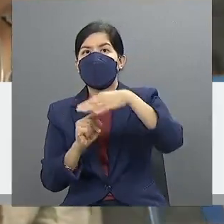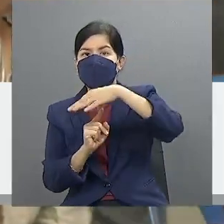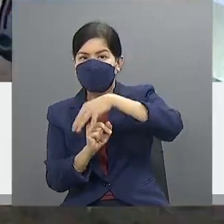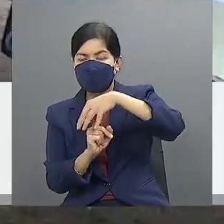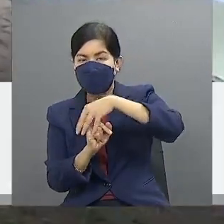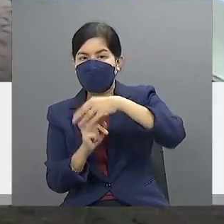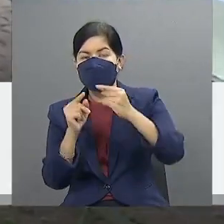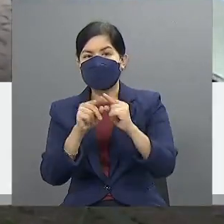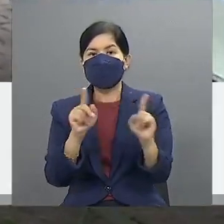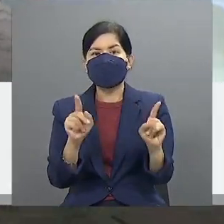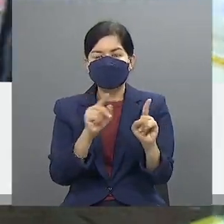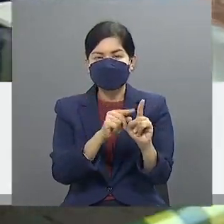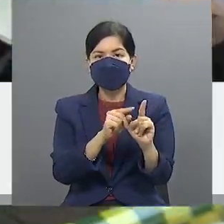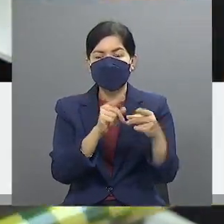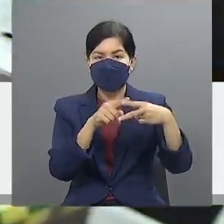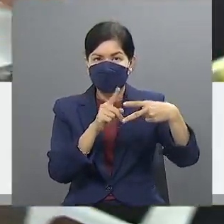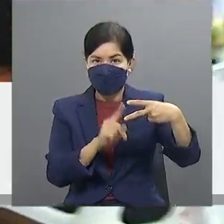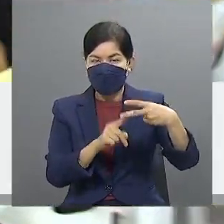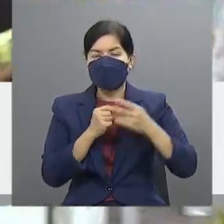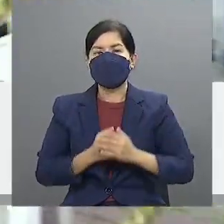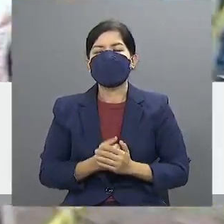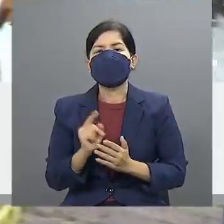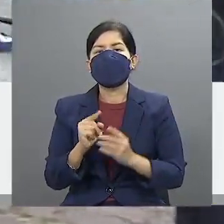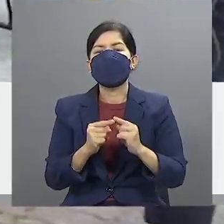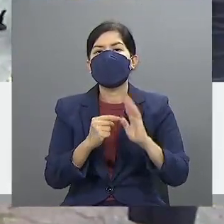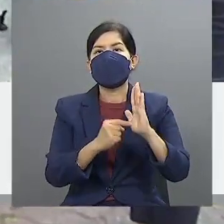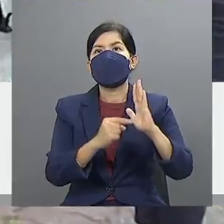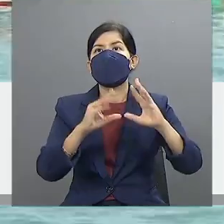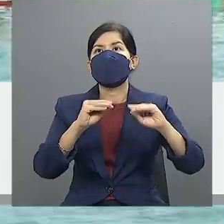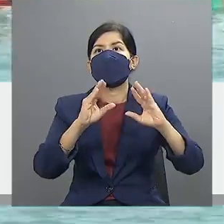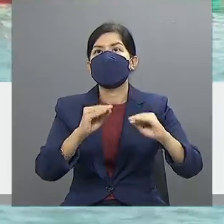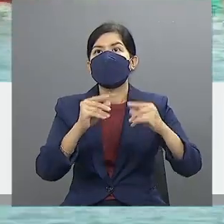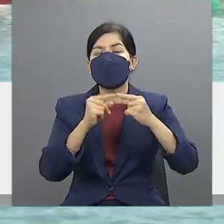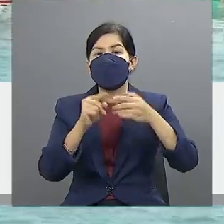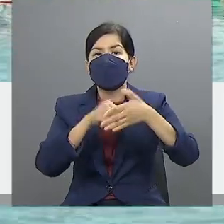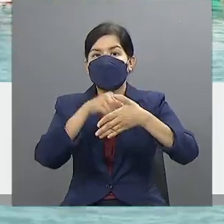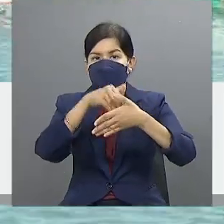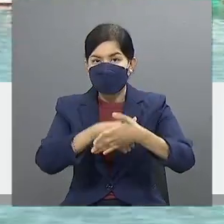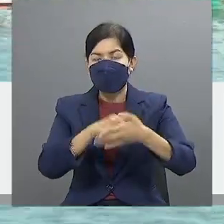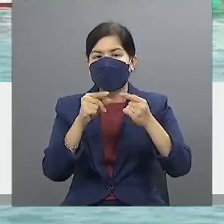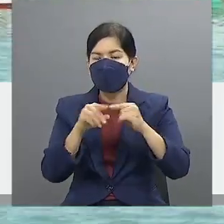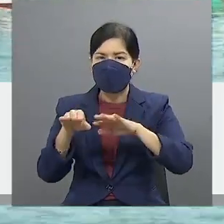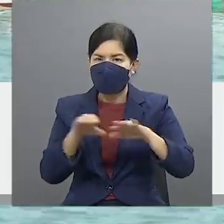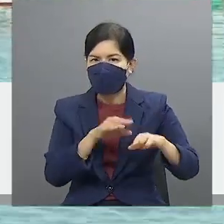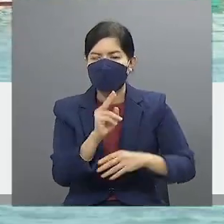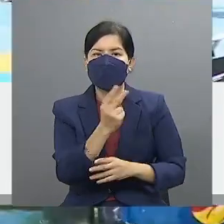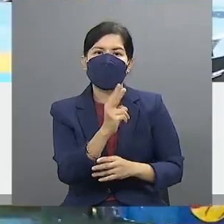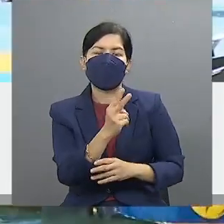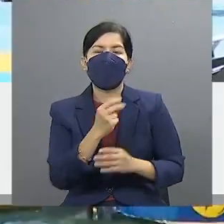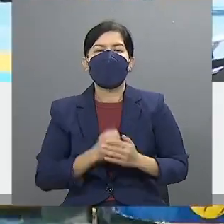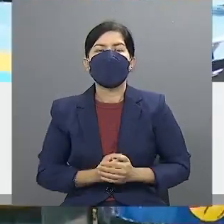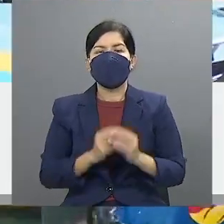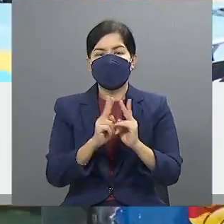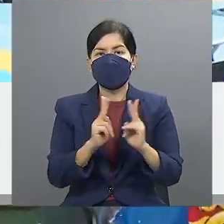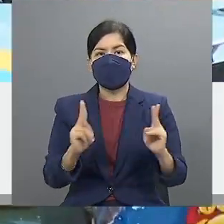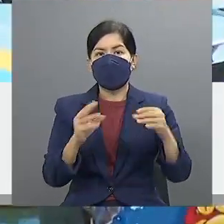เสนอในที่ประชุมว่าให้เลือกตั้งทั้งสองแห่งพร้อมกันค่ะคาดว่ากกต.จะออกประกาศการเลือกตั้ง